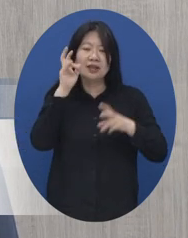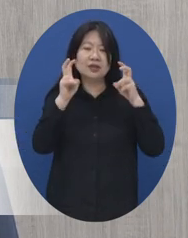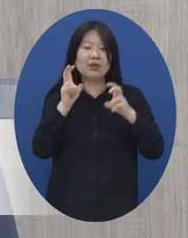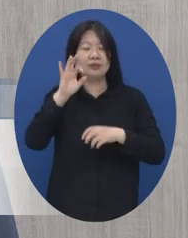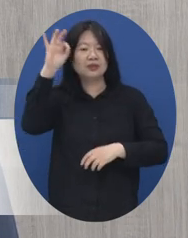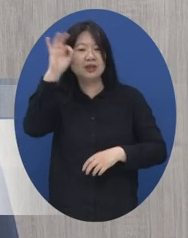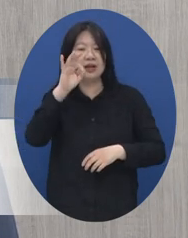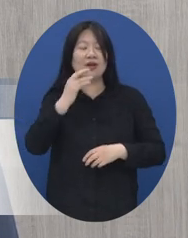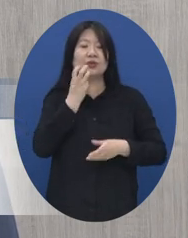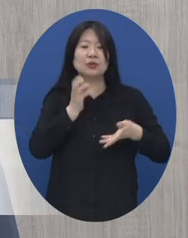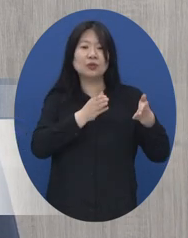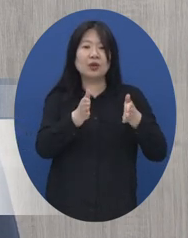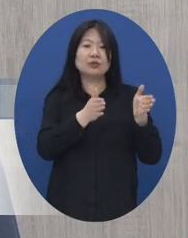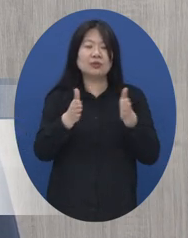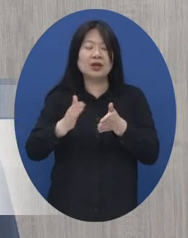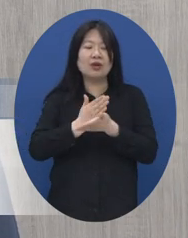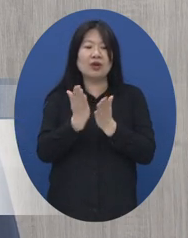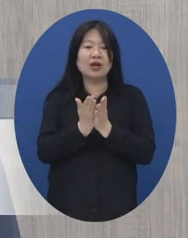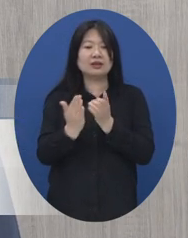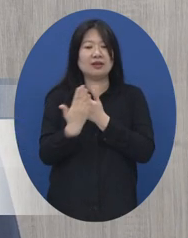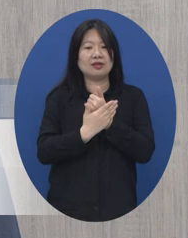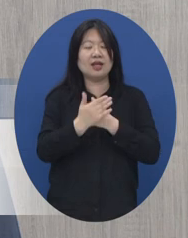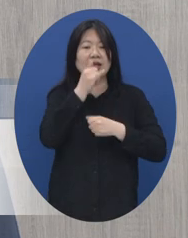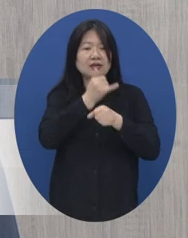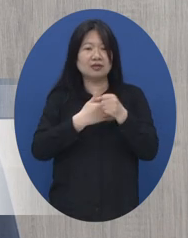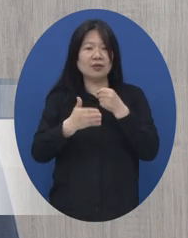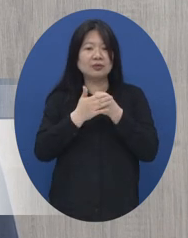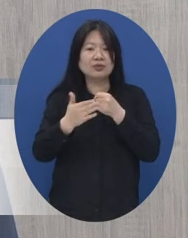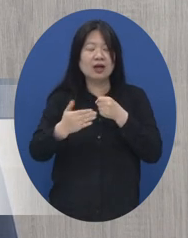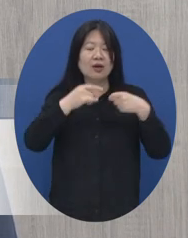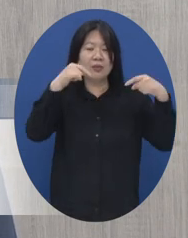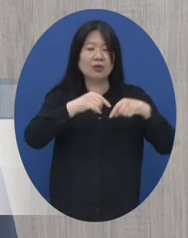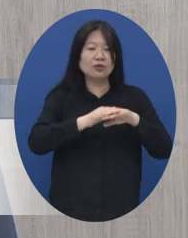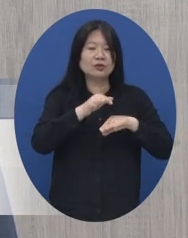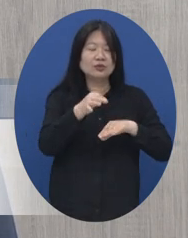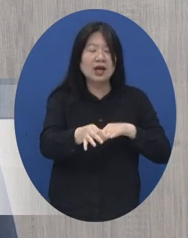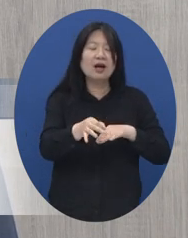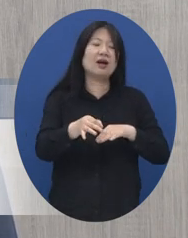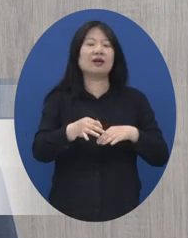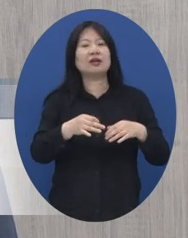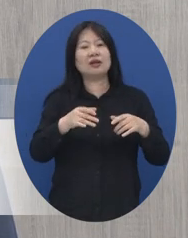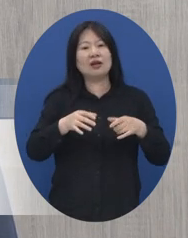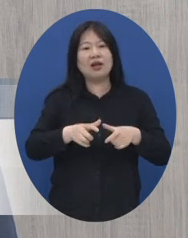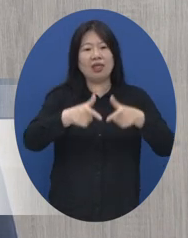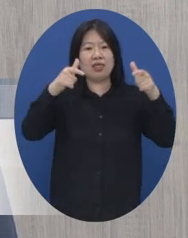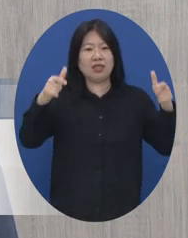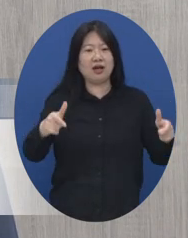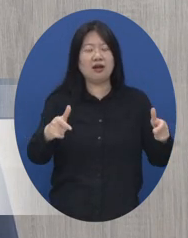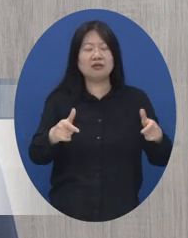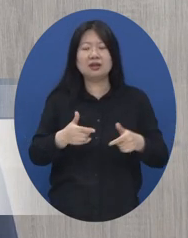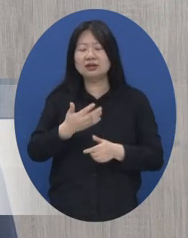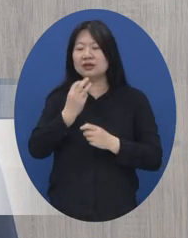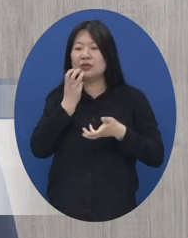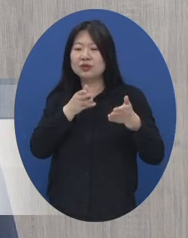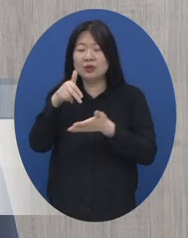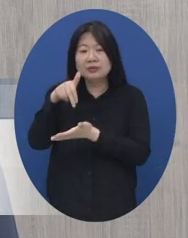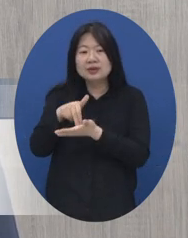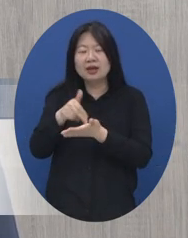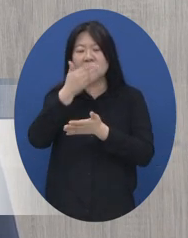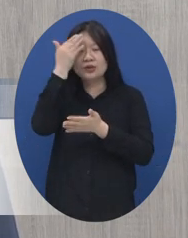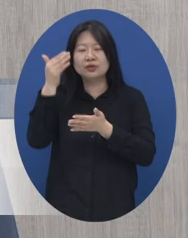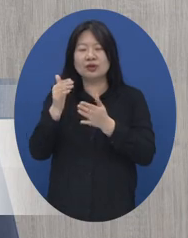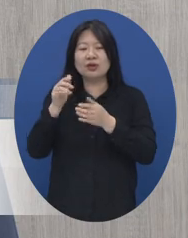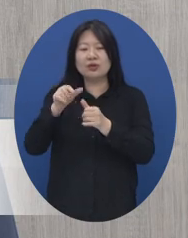각종 주택을 지원함으로써 면접 쌍 지금 문화를 확산시키고 경유 차원에서 청년 구직자들에게